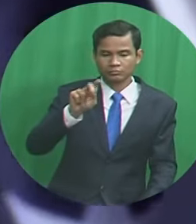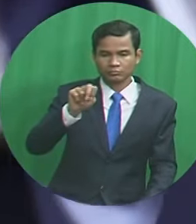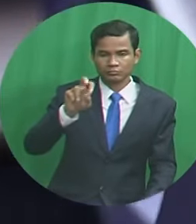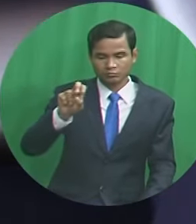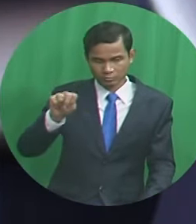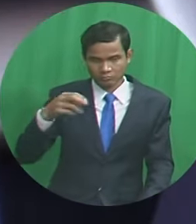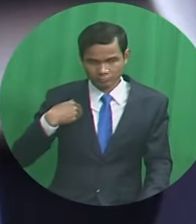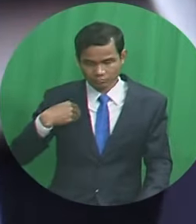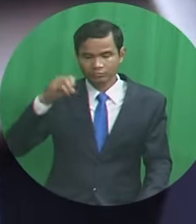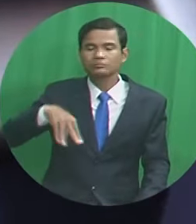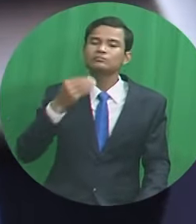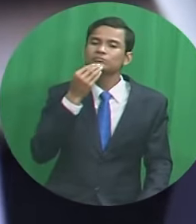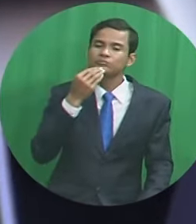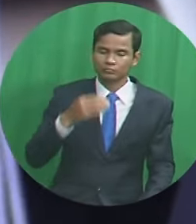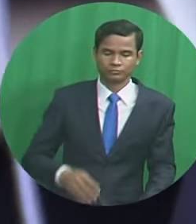ថ្ងៃអង្គារ